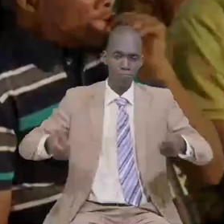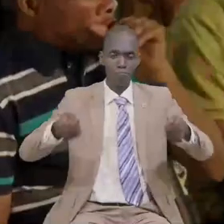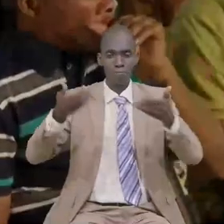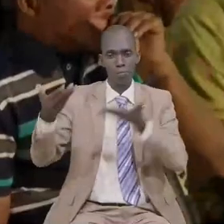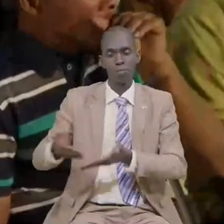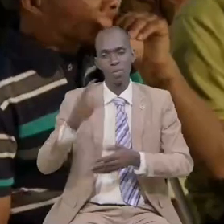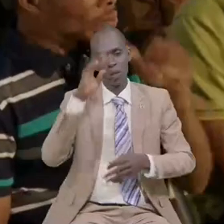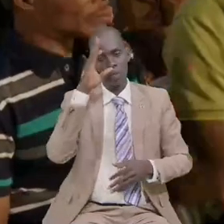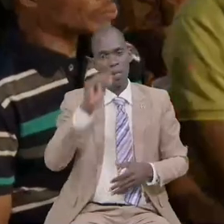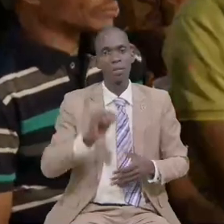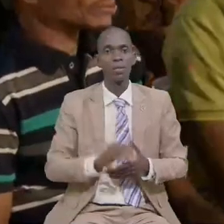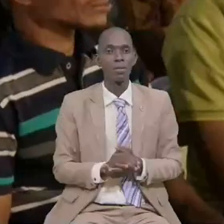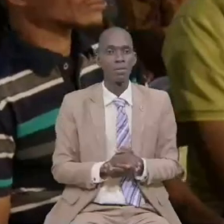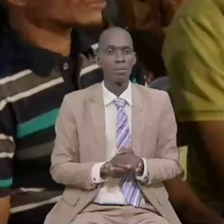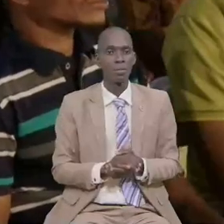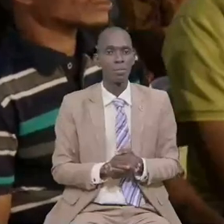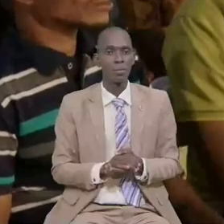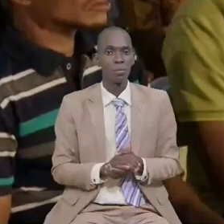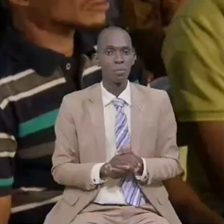un brancard.